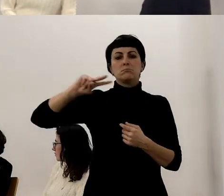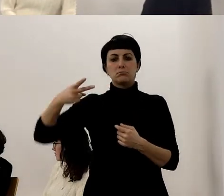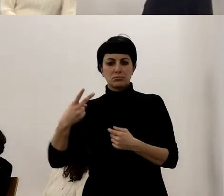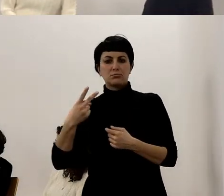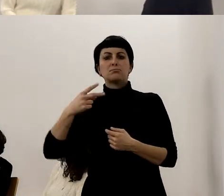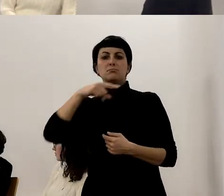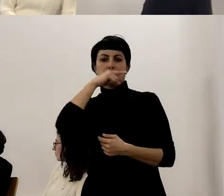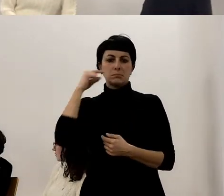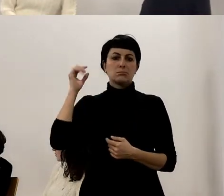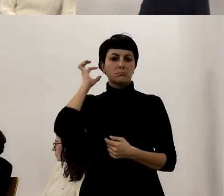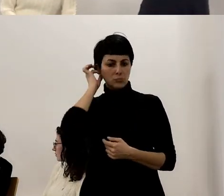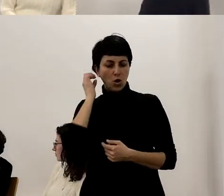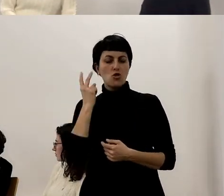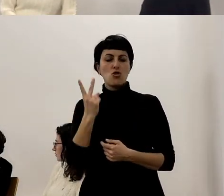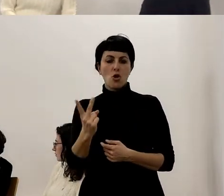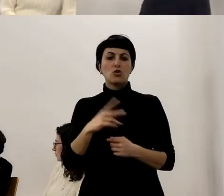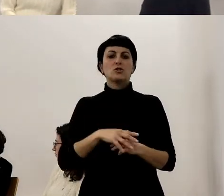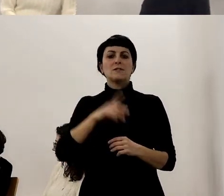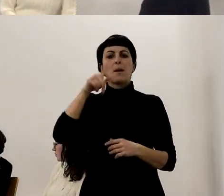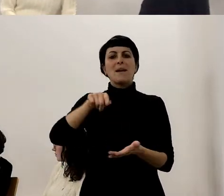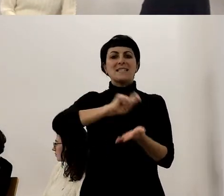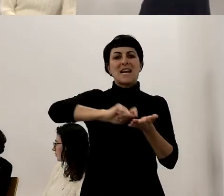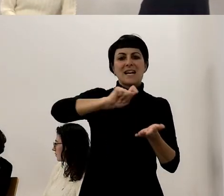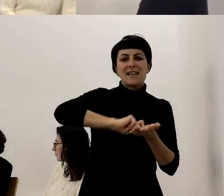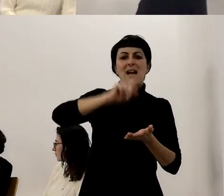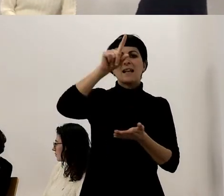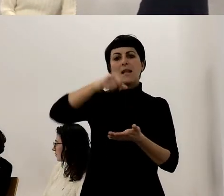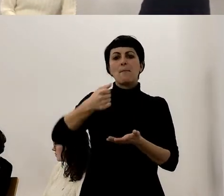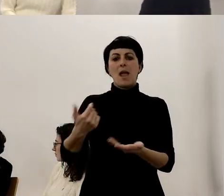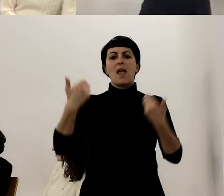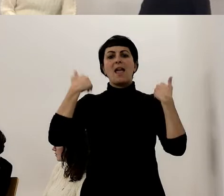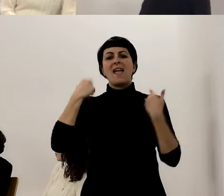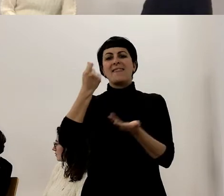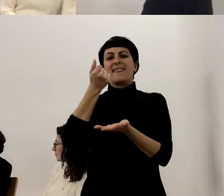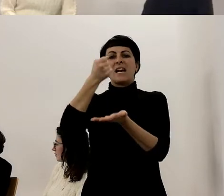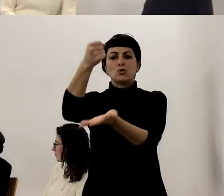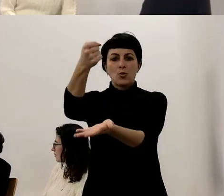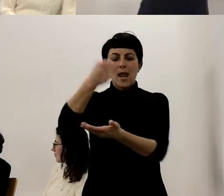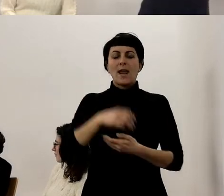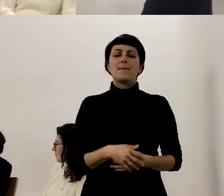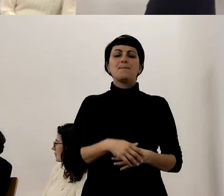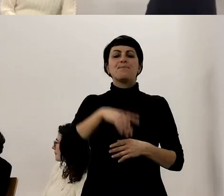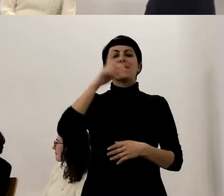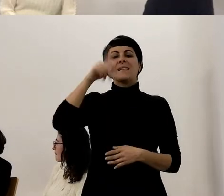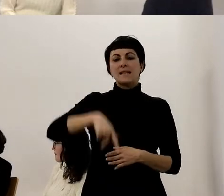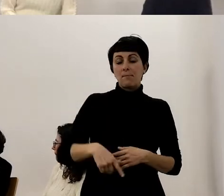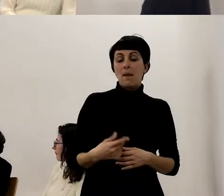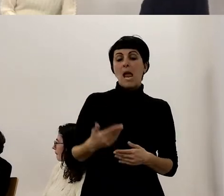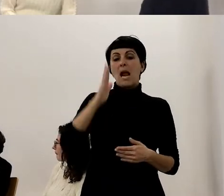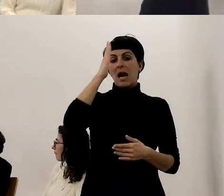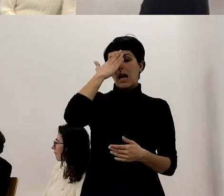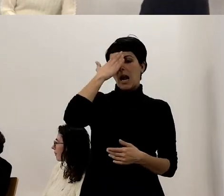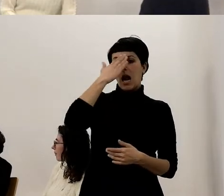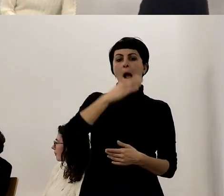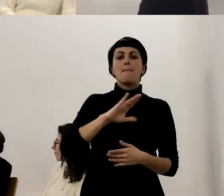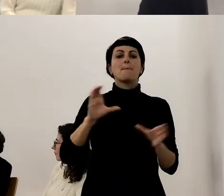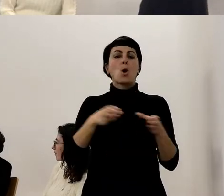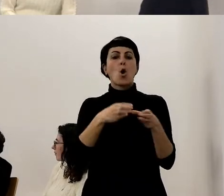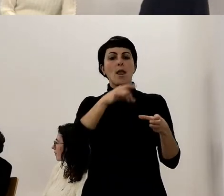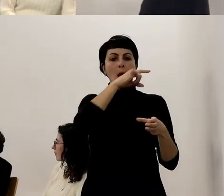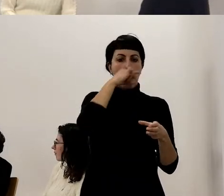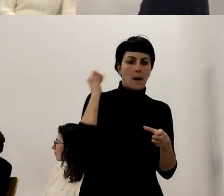una secretària, tenim una tresorera, tenim caps de colla nois, tenim caps de colla noies, està una mica